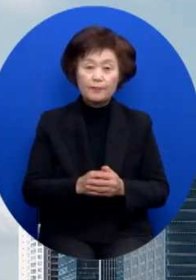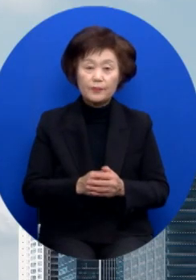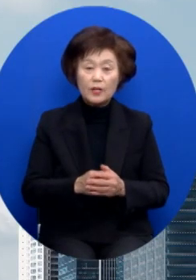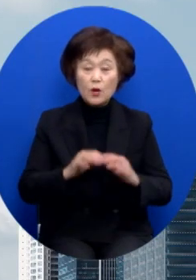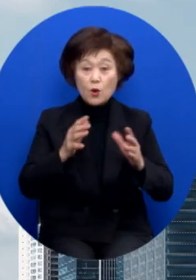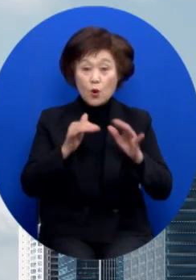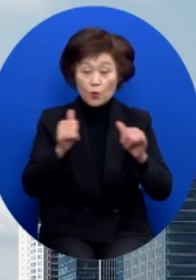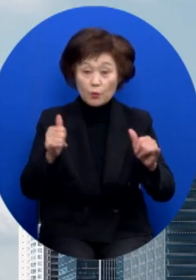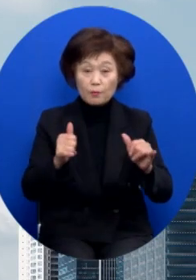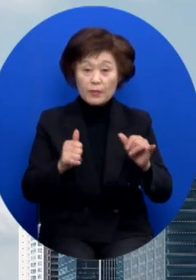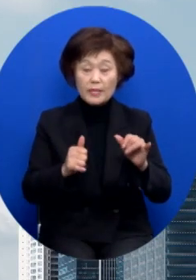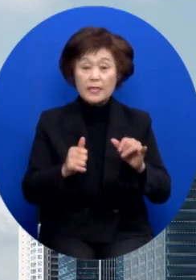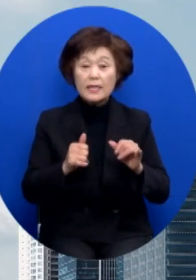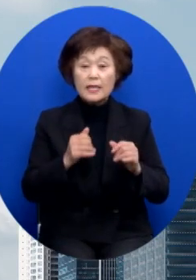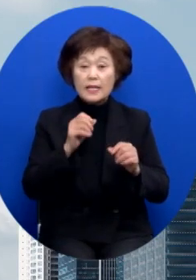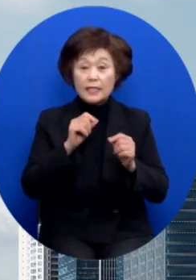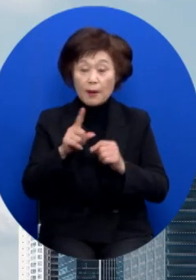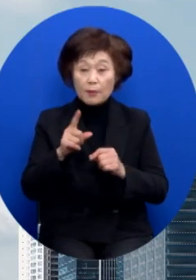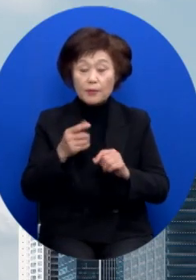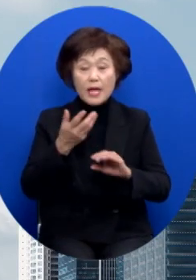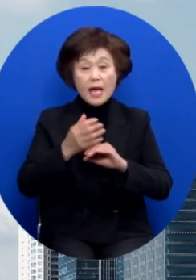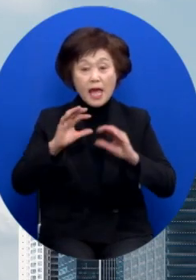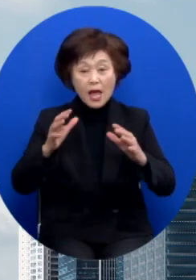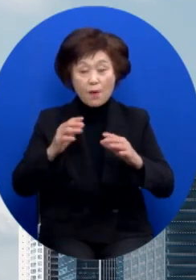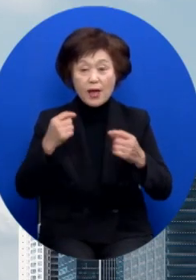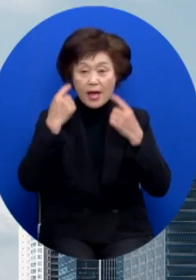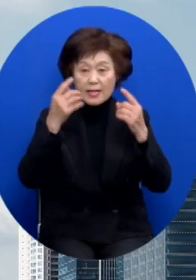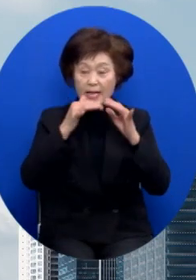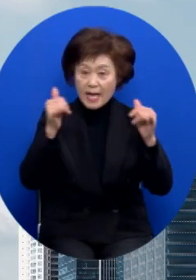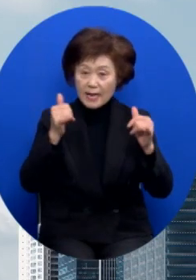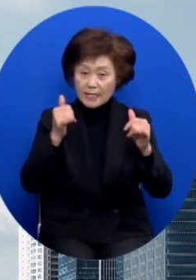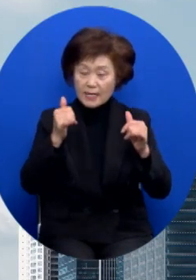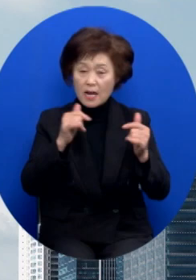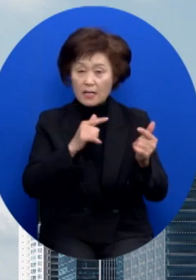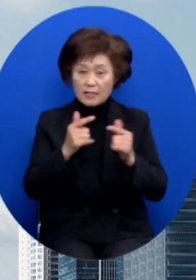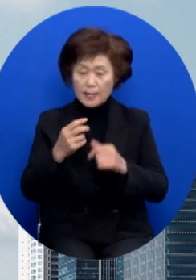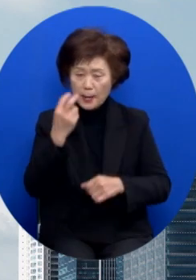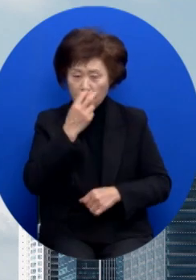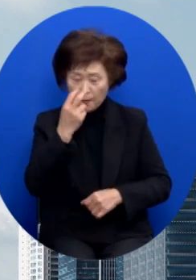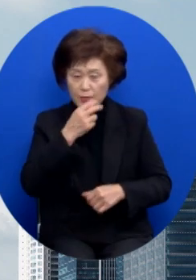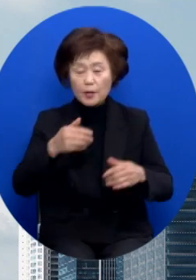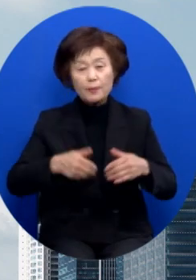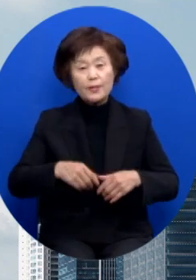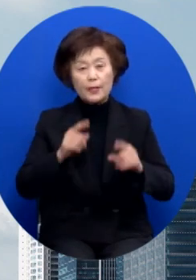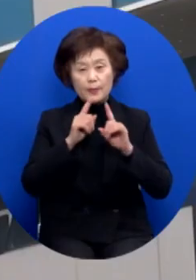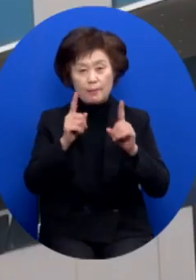우리 국민 대부분이 해외여행자 검역이 중요하다고 생각하는 것으로 나타났습니다.